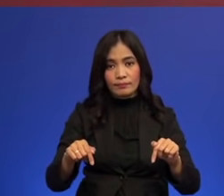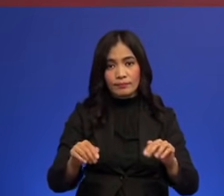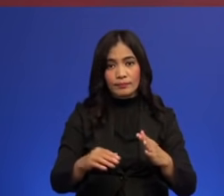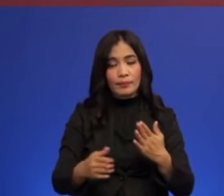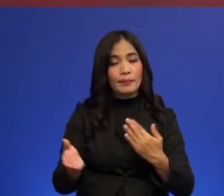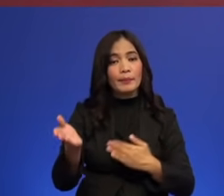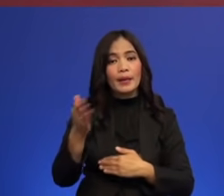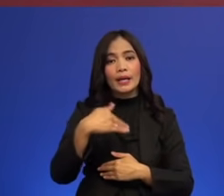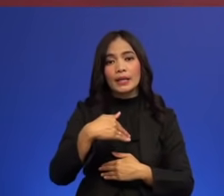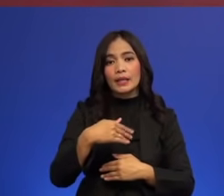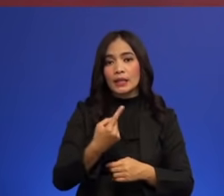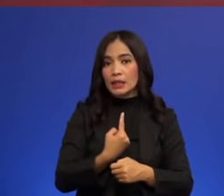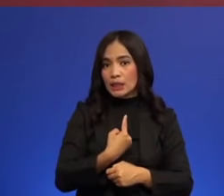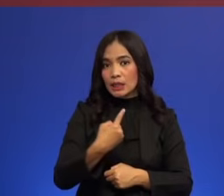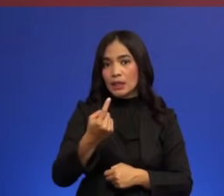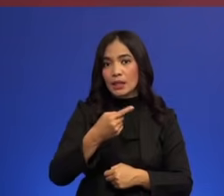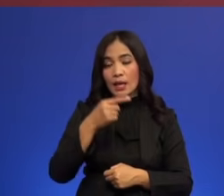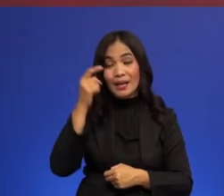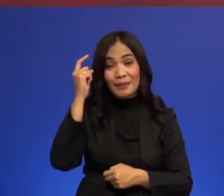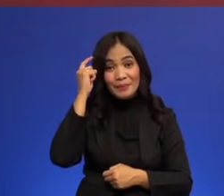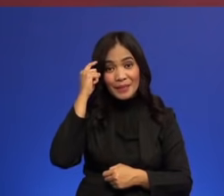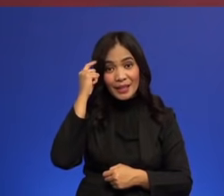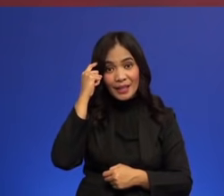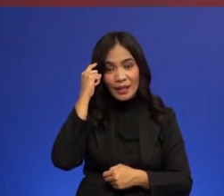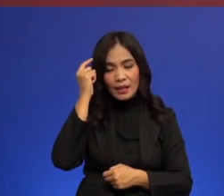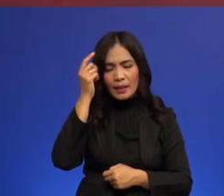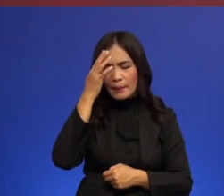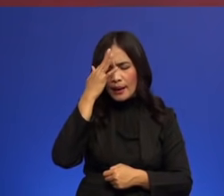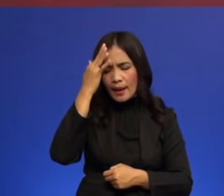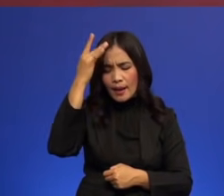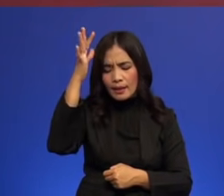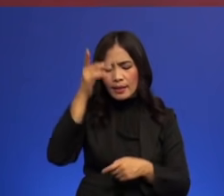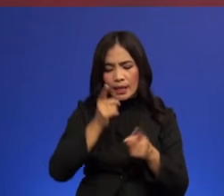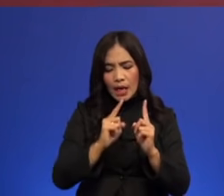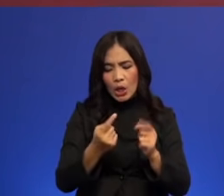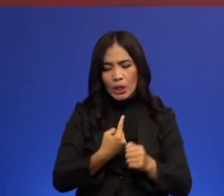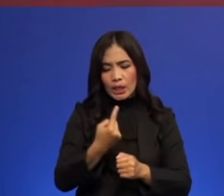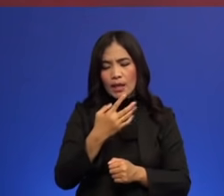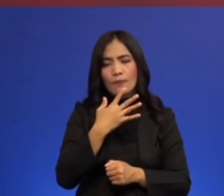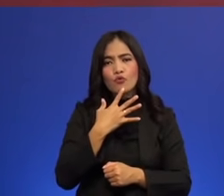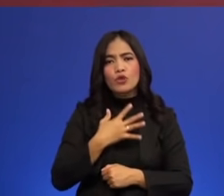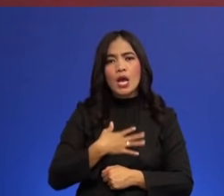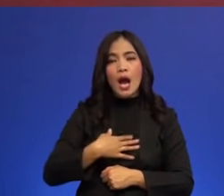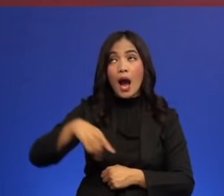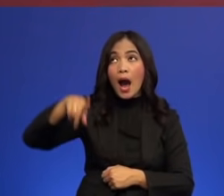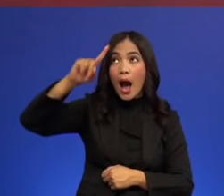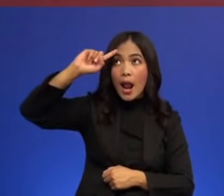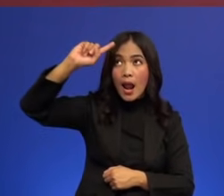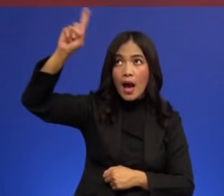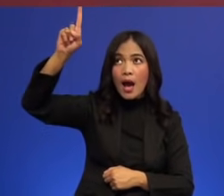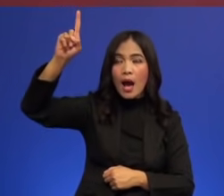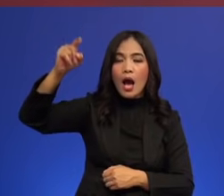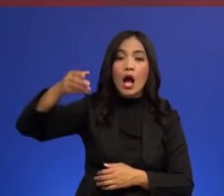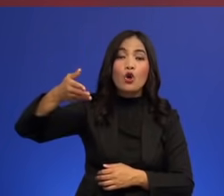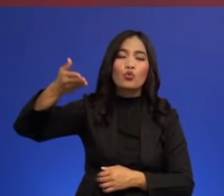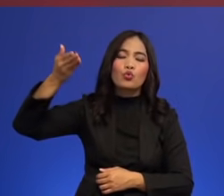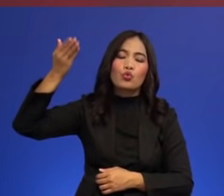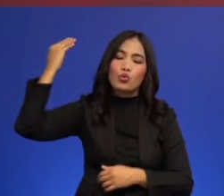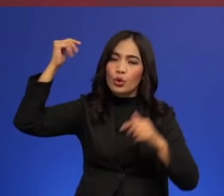mari kita hayati bahwa kita memiliki Allah yang dari kekal sampai